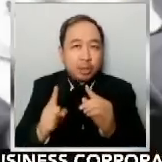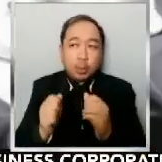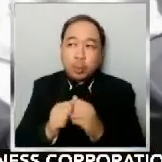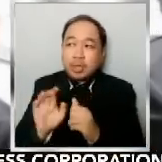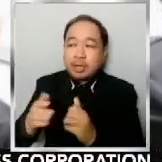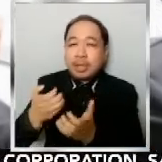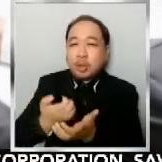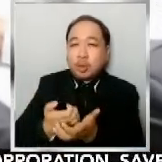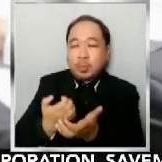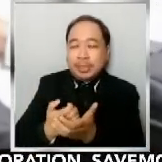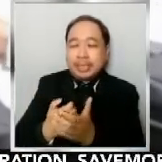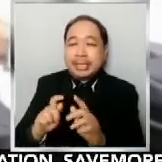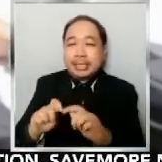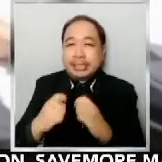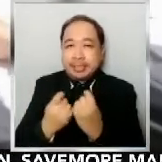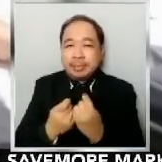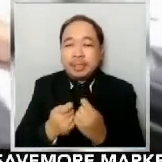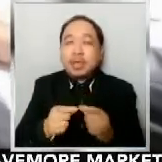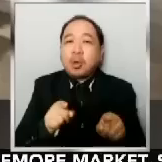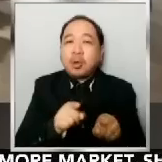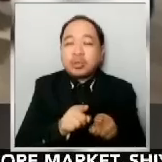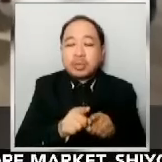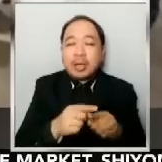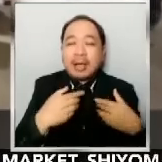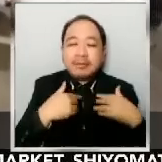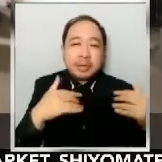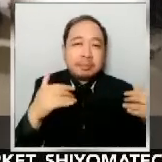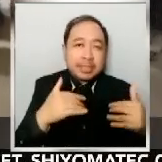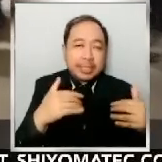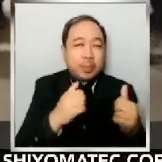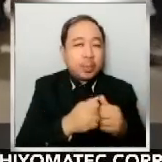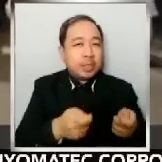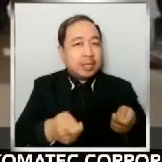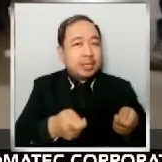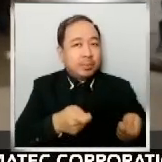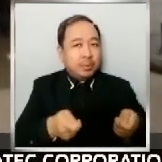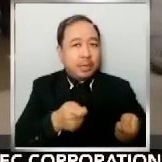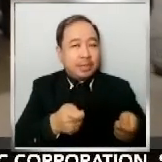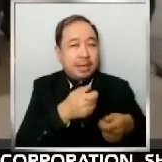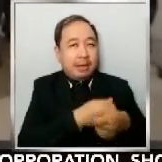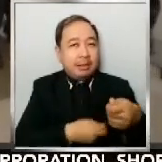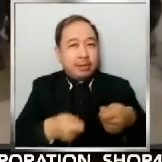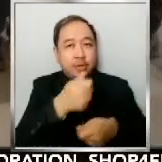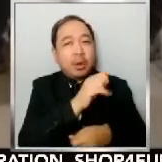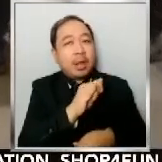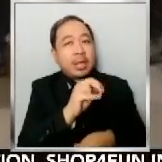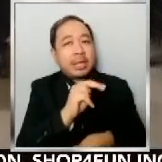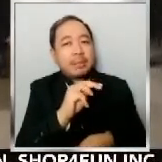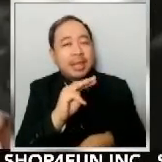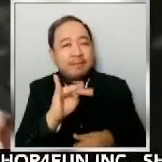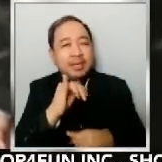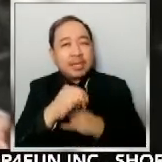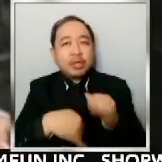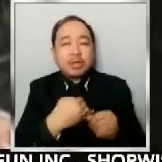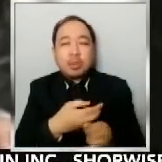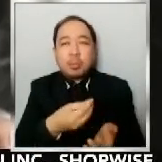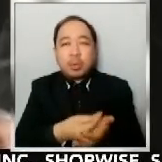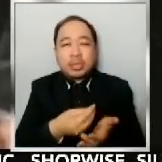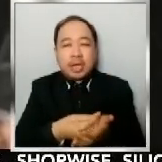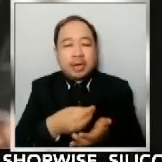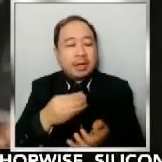bilateral meeting ang Pangulo sa Managing Director ng IMF o International Monetary Fund. Dumalo naman ang Pangulo sa isang